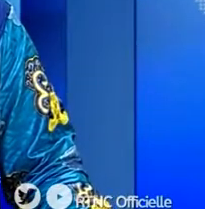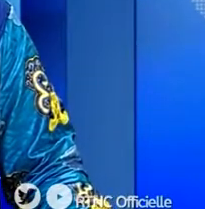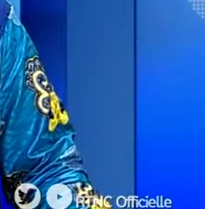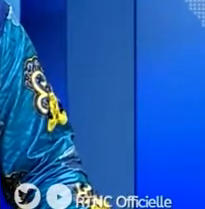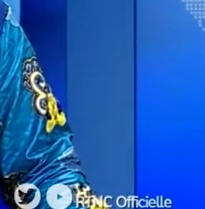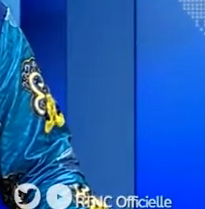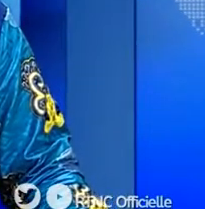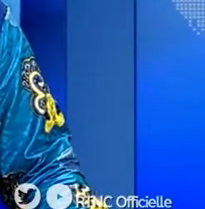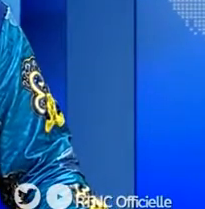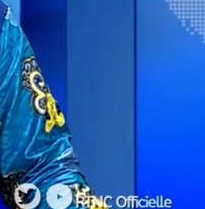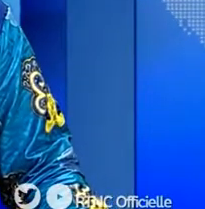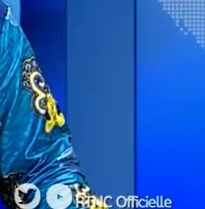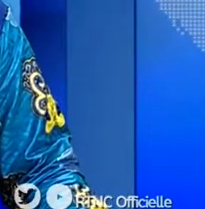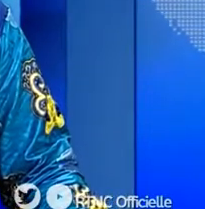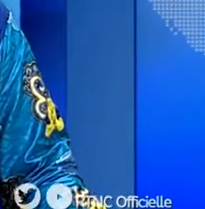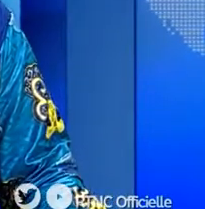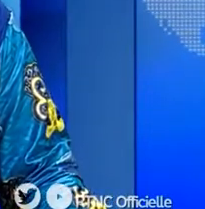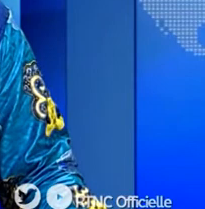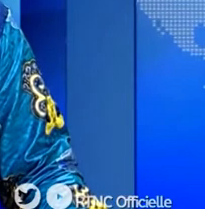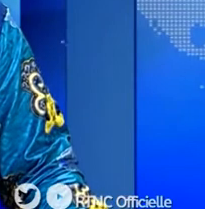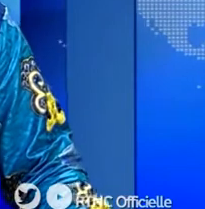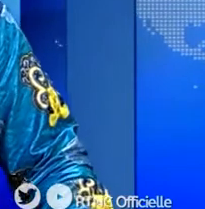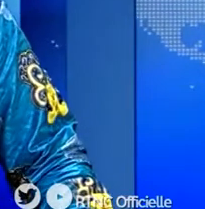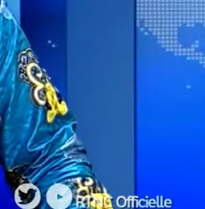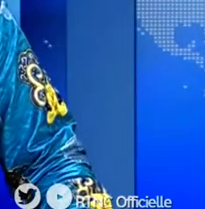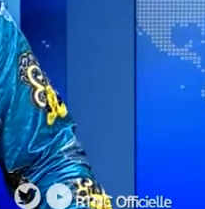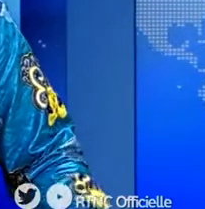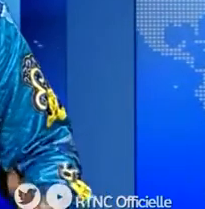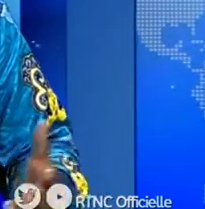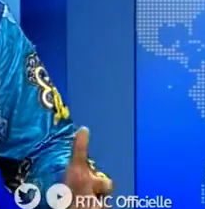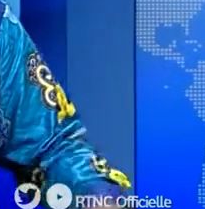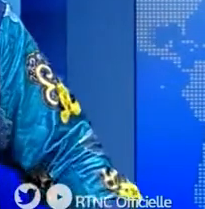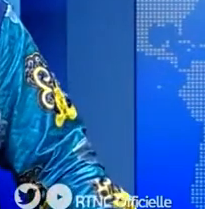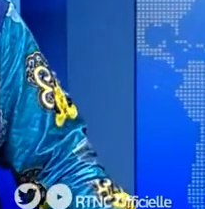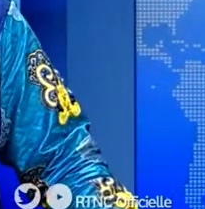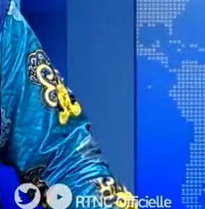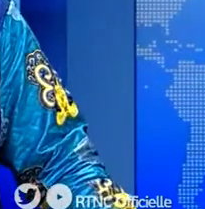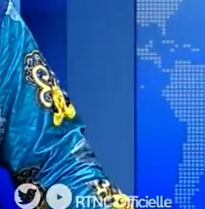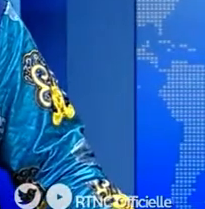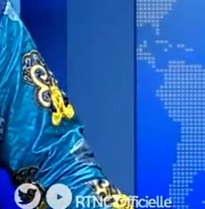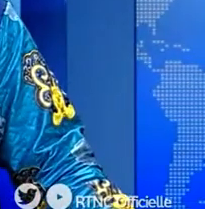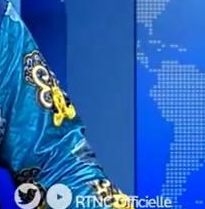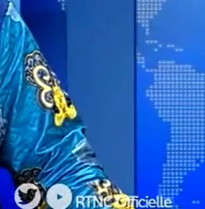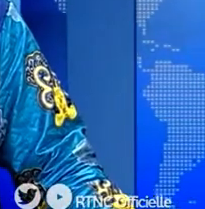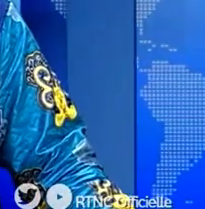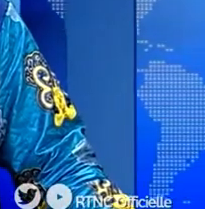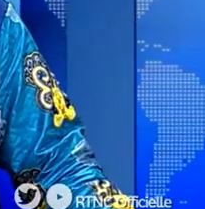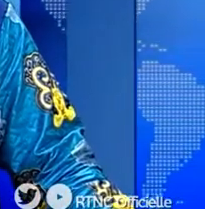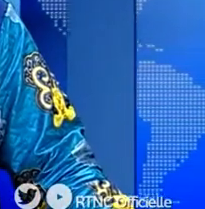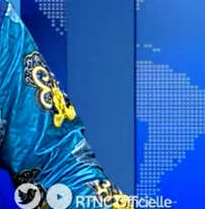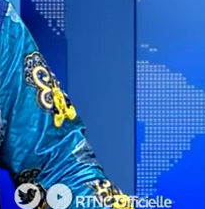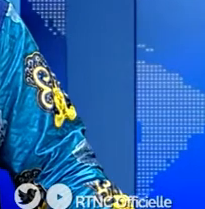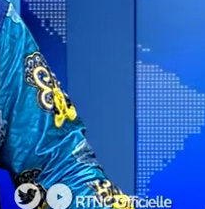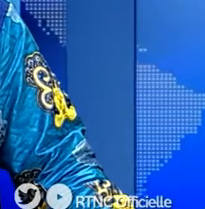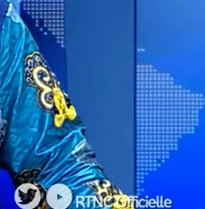travail à faire au niveau du vivre ensemble. Vous avez remarqué jusqu'à quel point le discours haineux